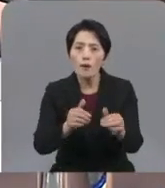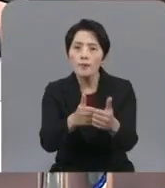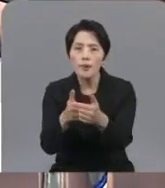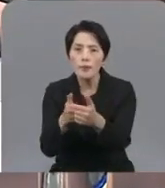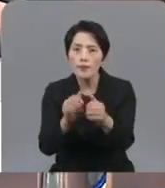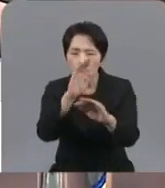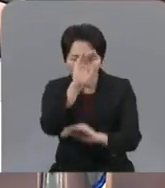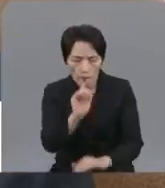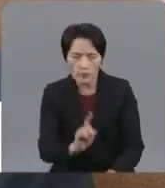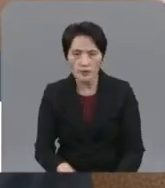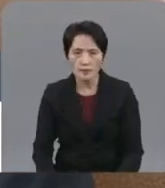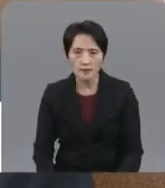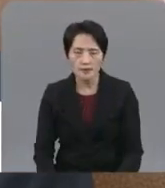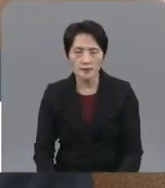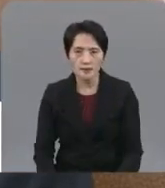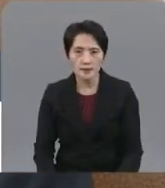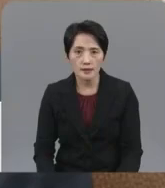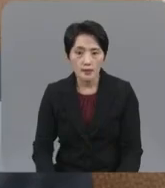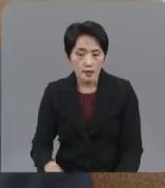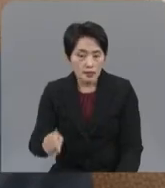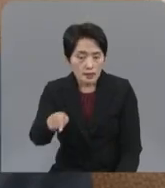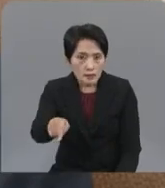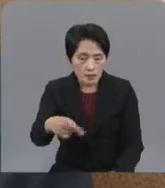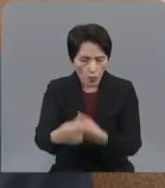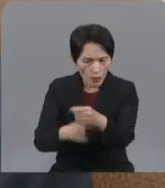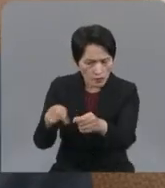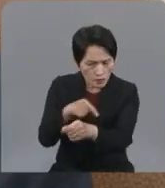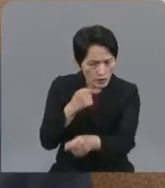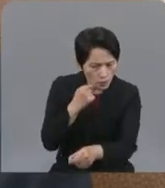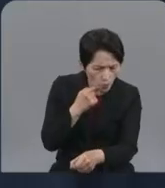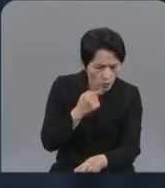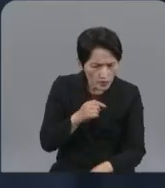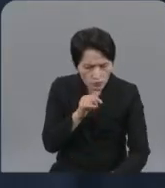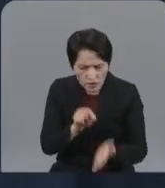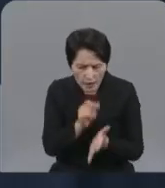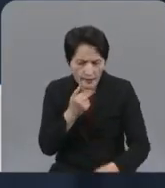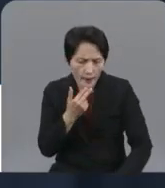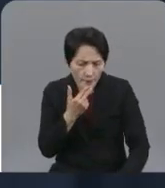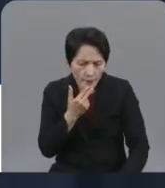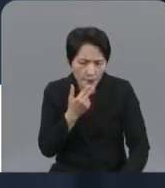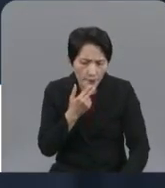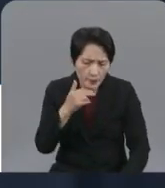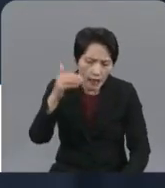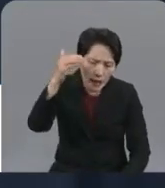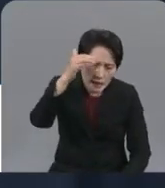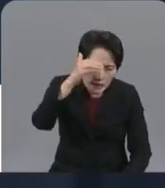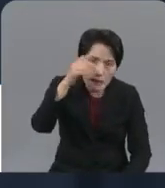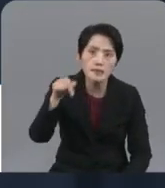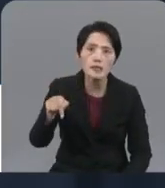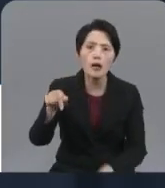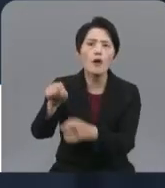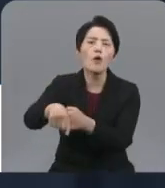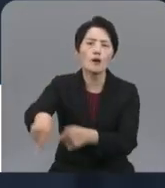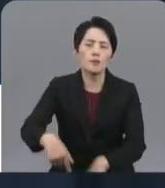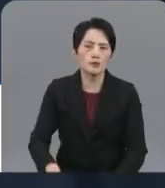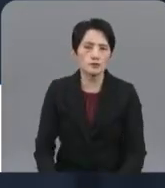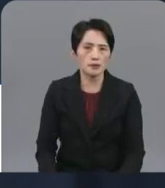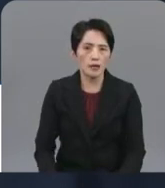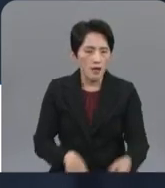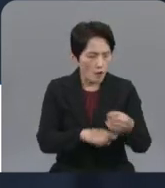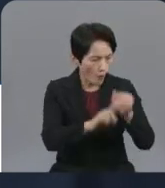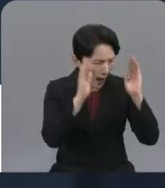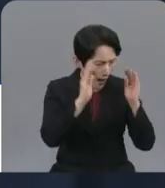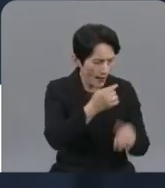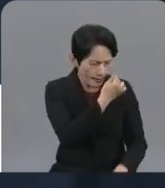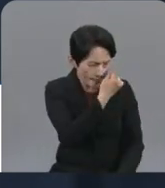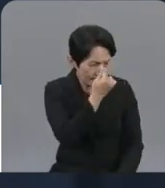dựa trên căn cứ khoa học về phần mình Thủ tướng Nhật Bản keshida formo Cho biết một trong những lĩnh vực mà lãnh đạo hai bên Hi vọng tiếp tục trao